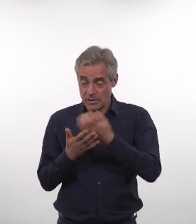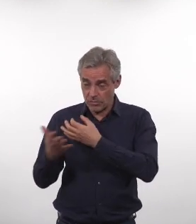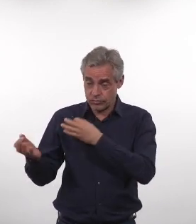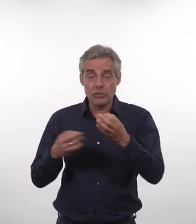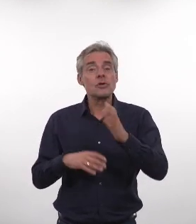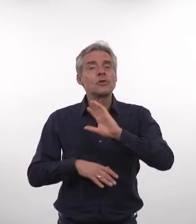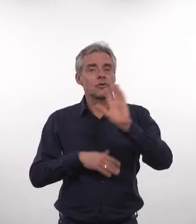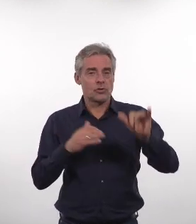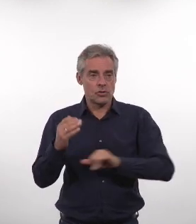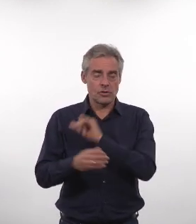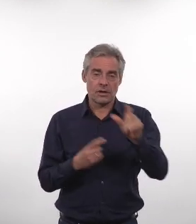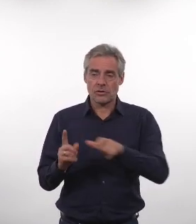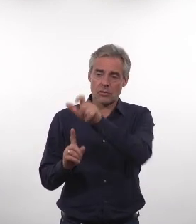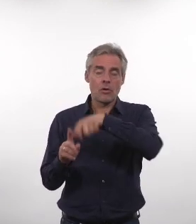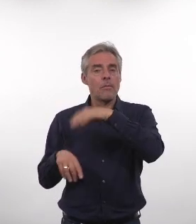patient